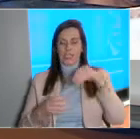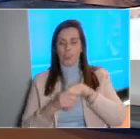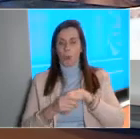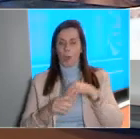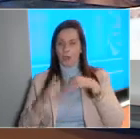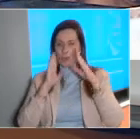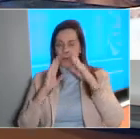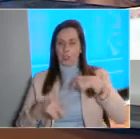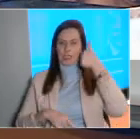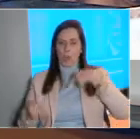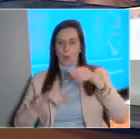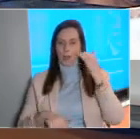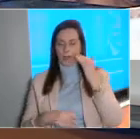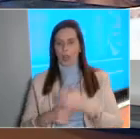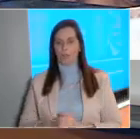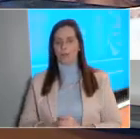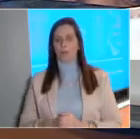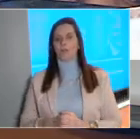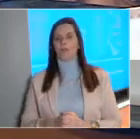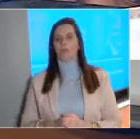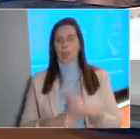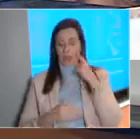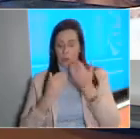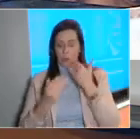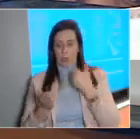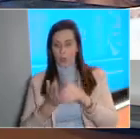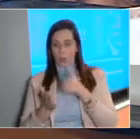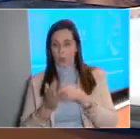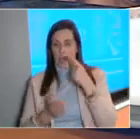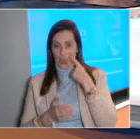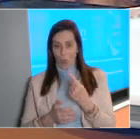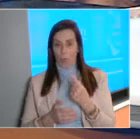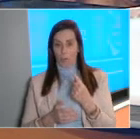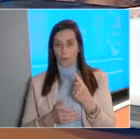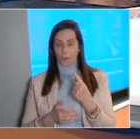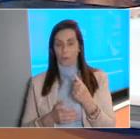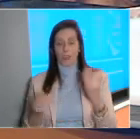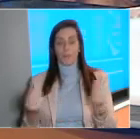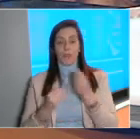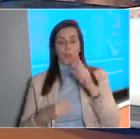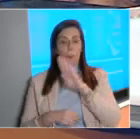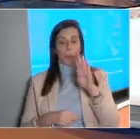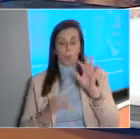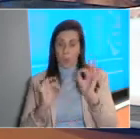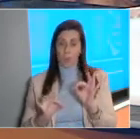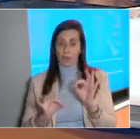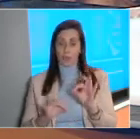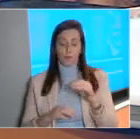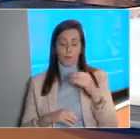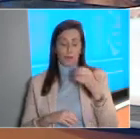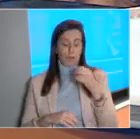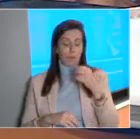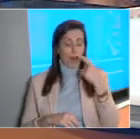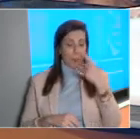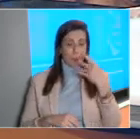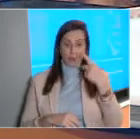אז אני מאמינה לפומפאו. כן. טוב, אז ראינו מקודם, בוא נמשיך הלאה, ראינו מקודם את הדברים של נתניהו, שבעצם ארבעה ימים או